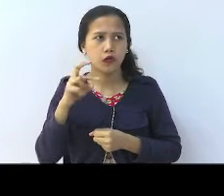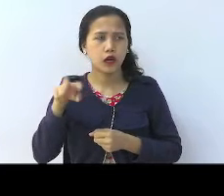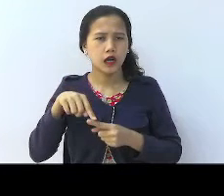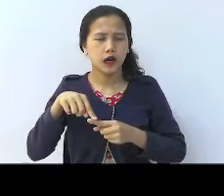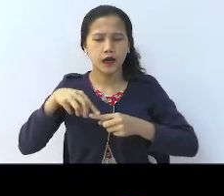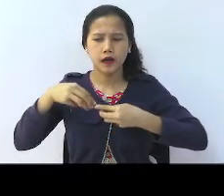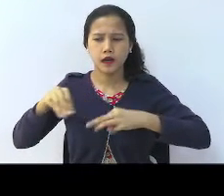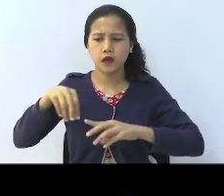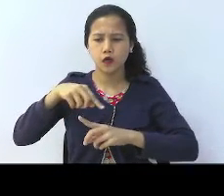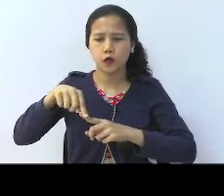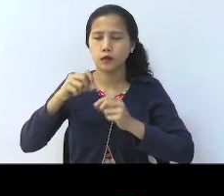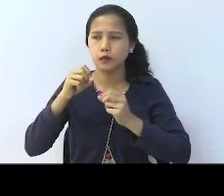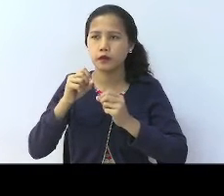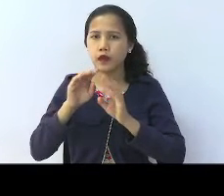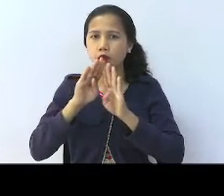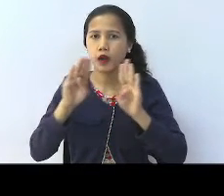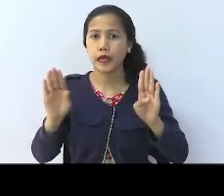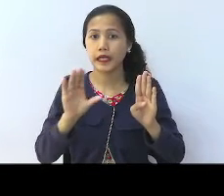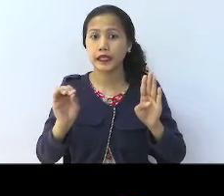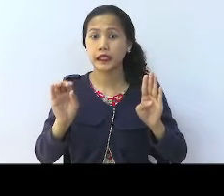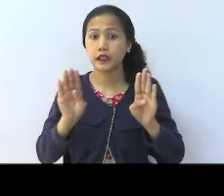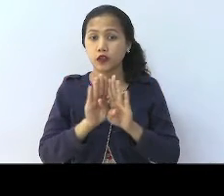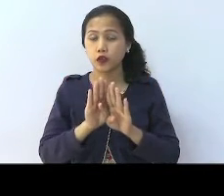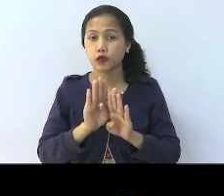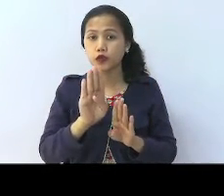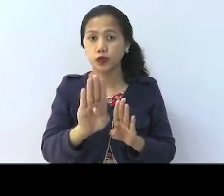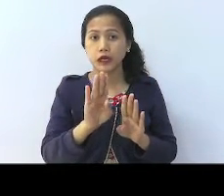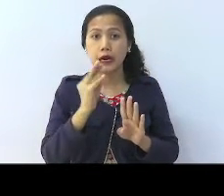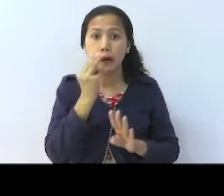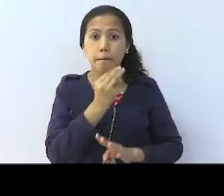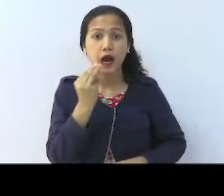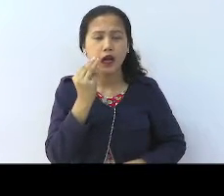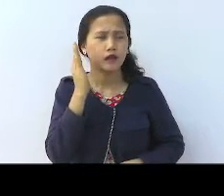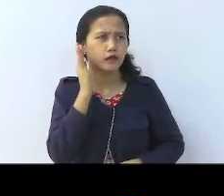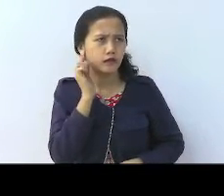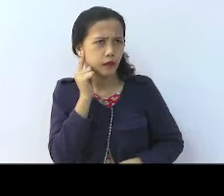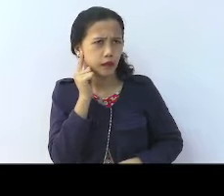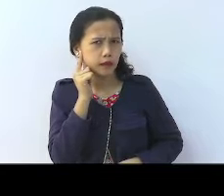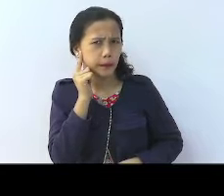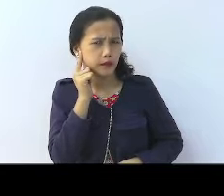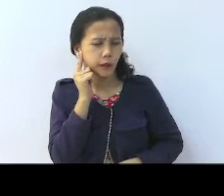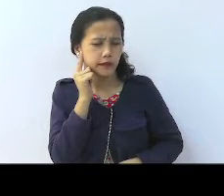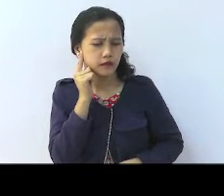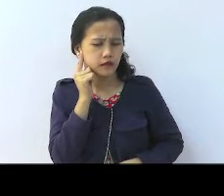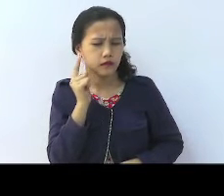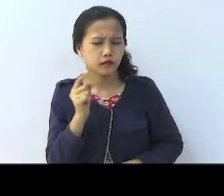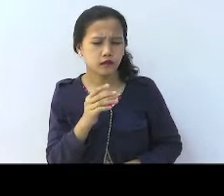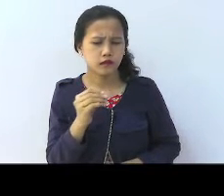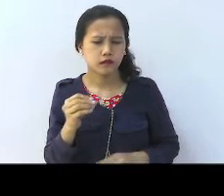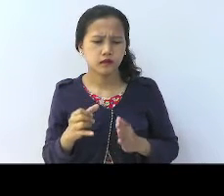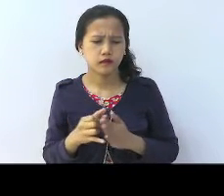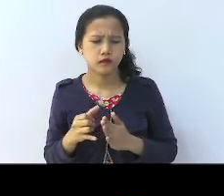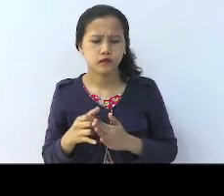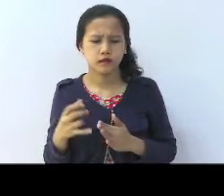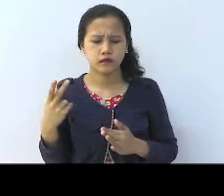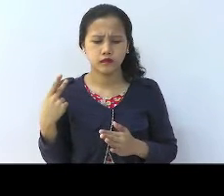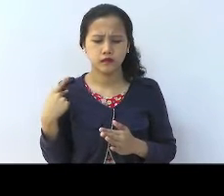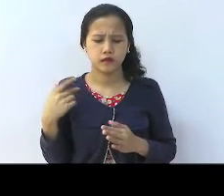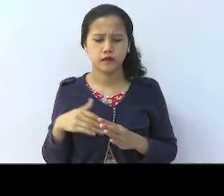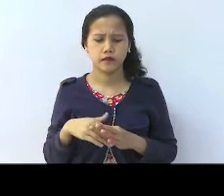na nakatikom ang bibig. May clicking po o popping o